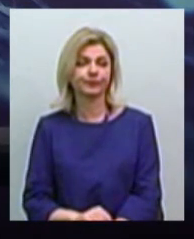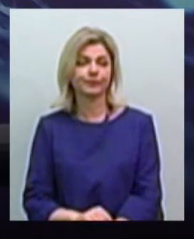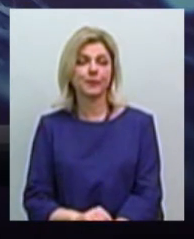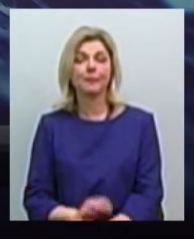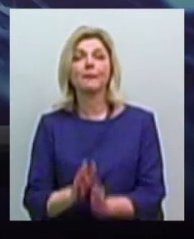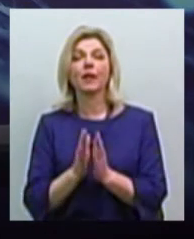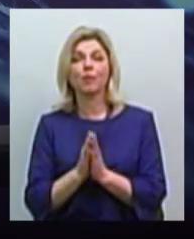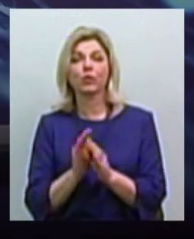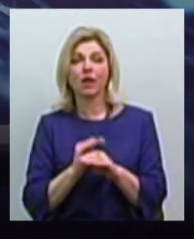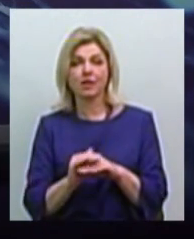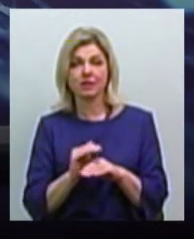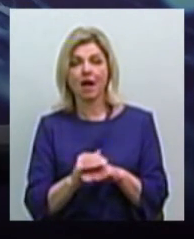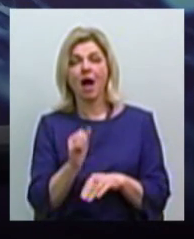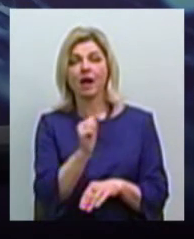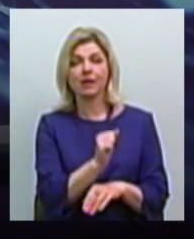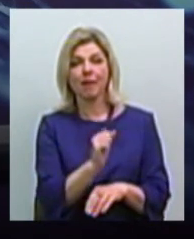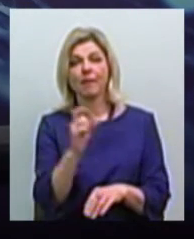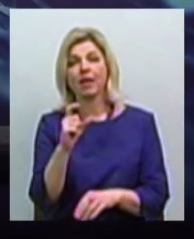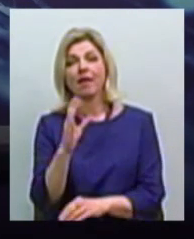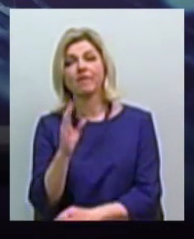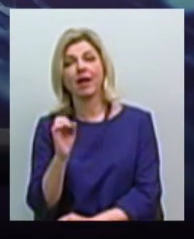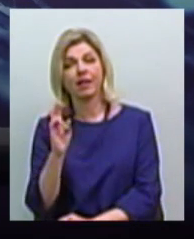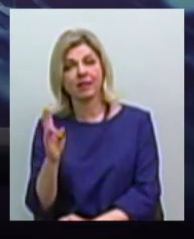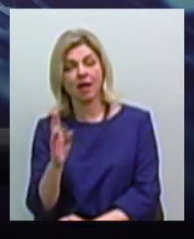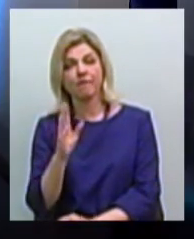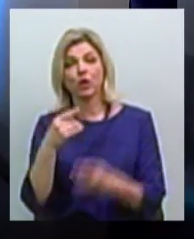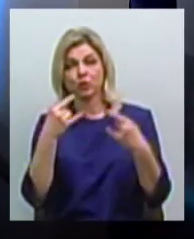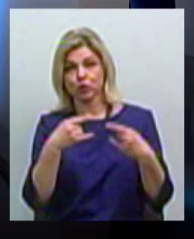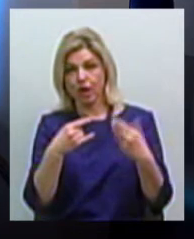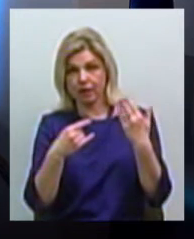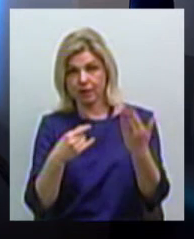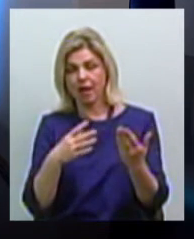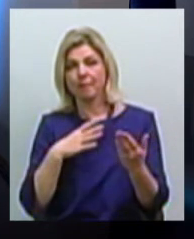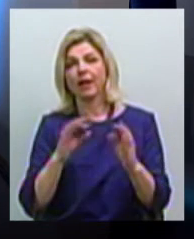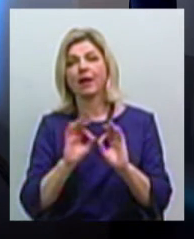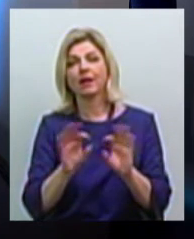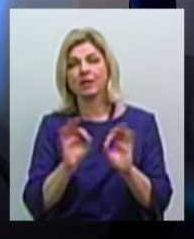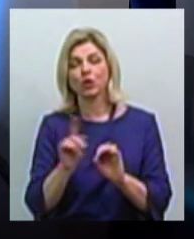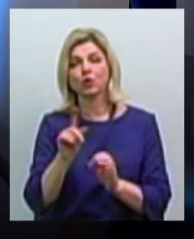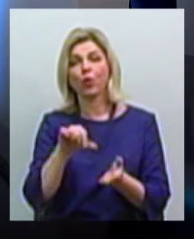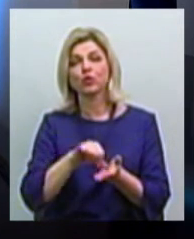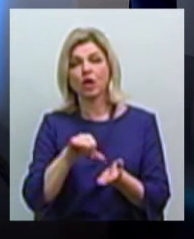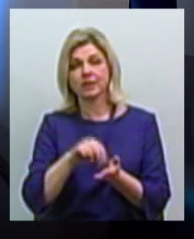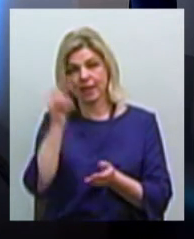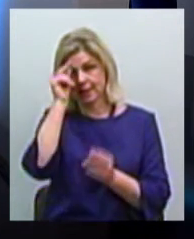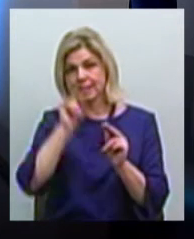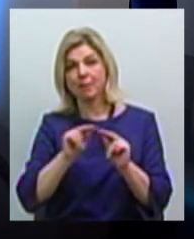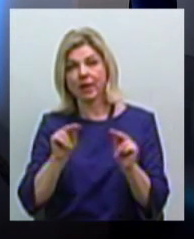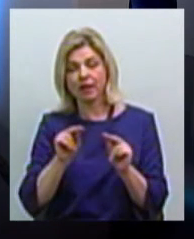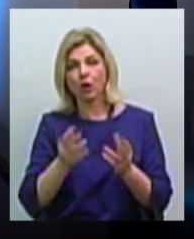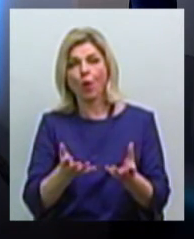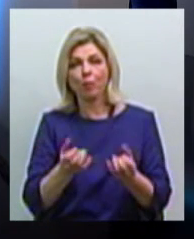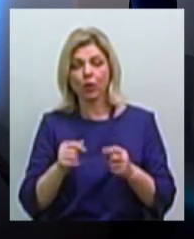ласка, Євген, Артем, в сюжеті було зазначено, що учасники семінару отримали